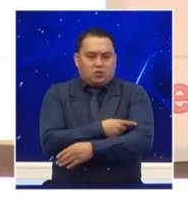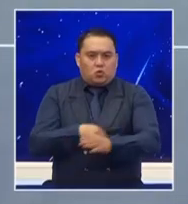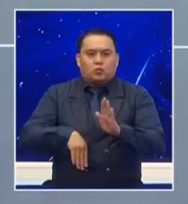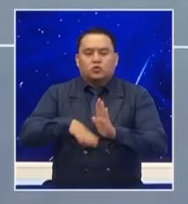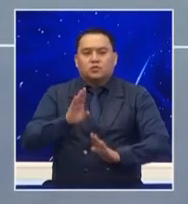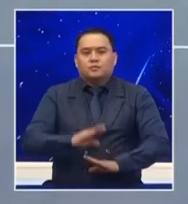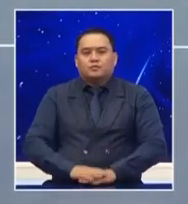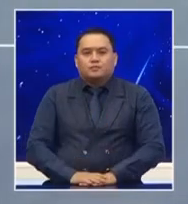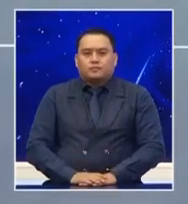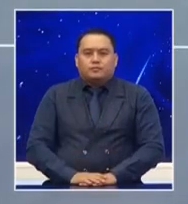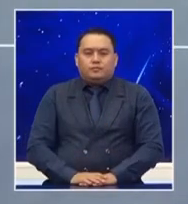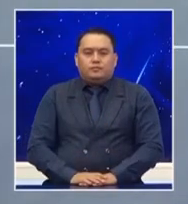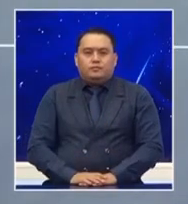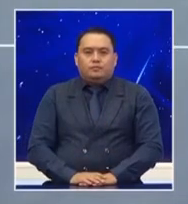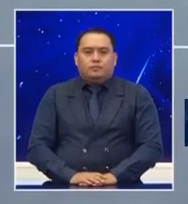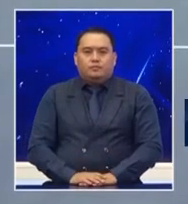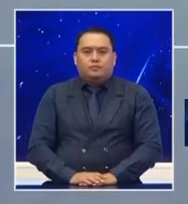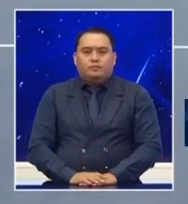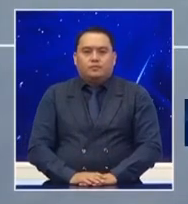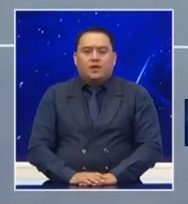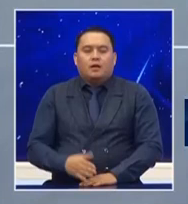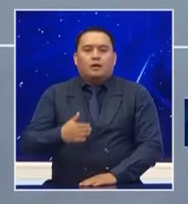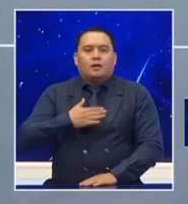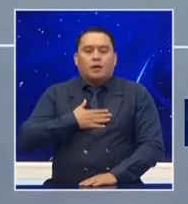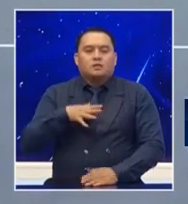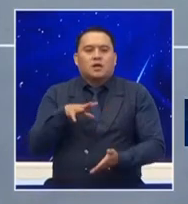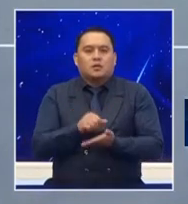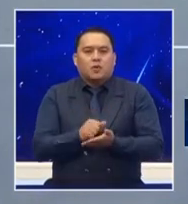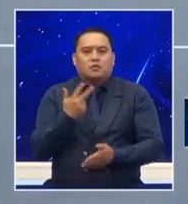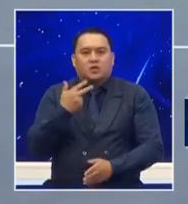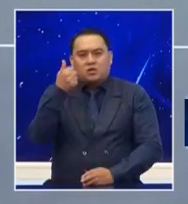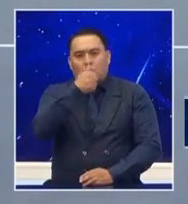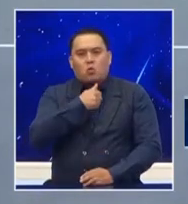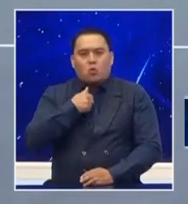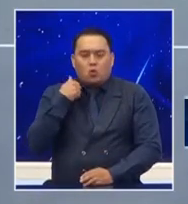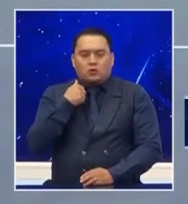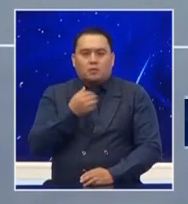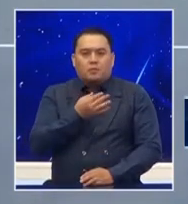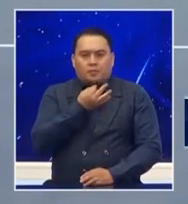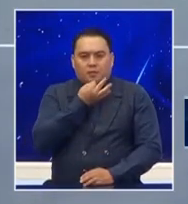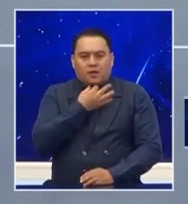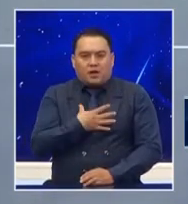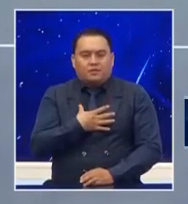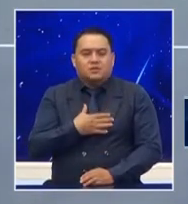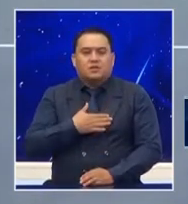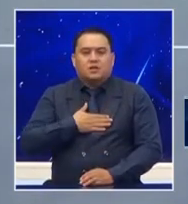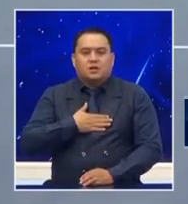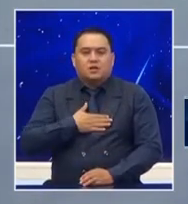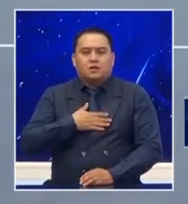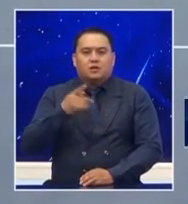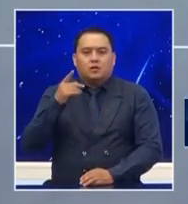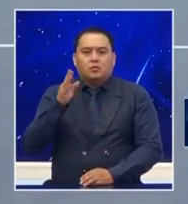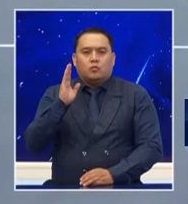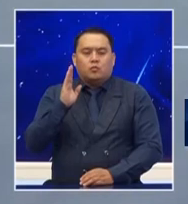упорней». Я хожу на теннис 3 года. Мне очень нравится. Я был